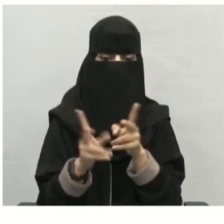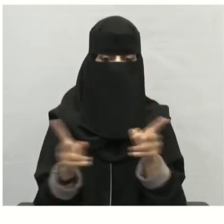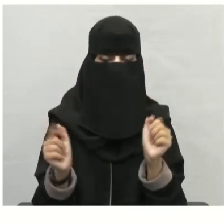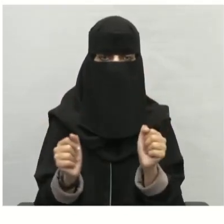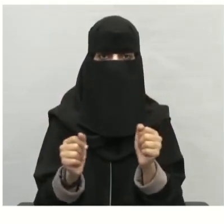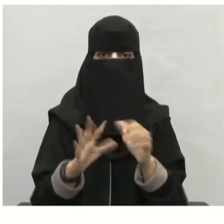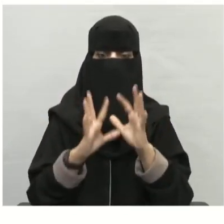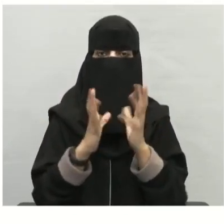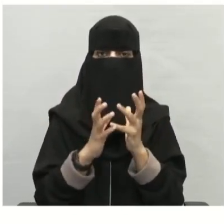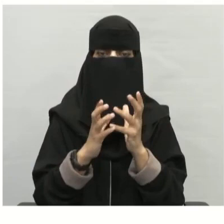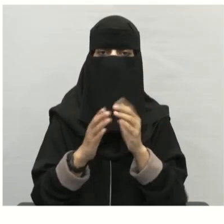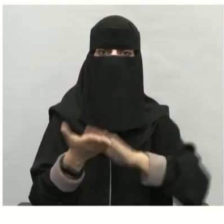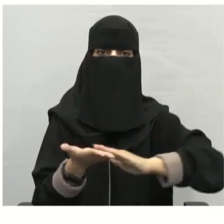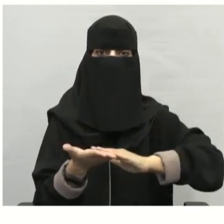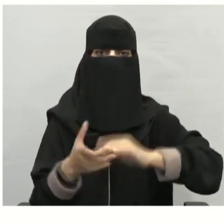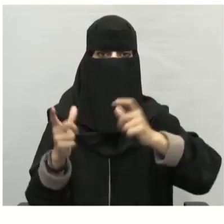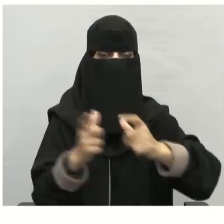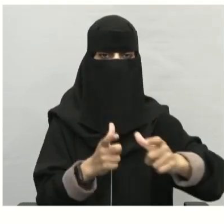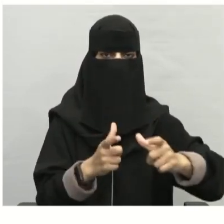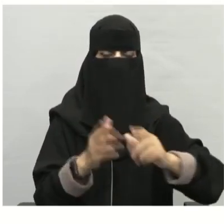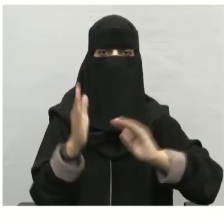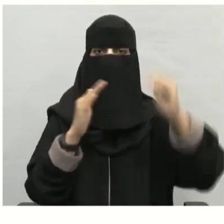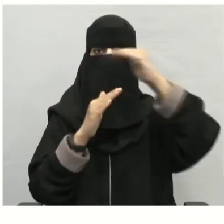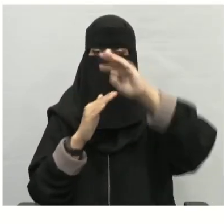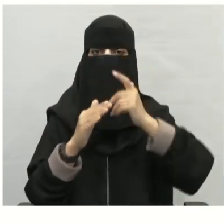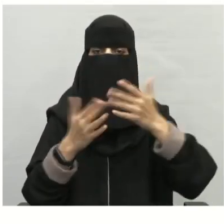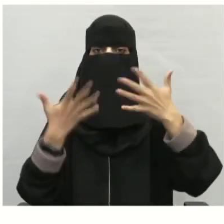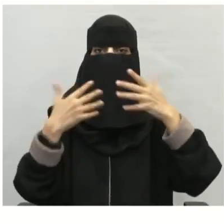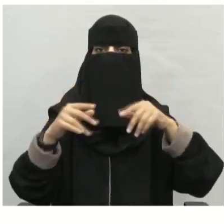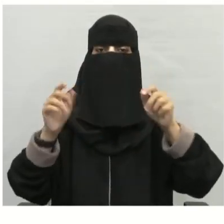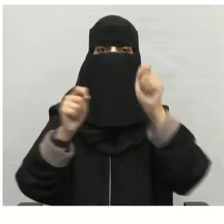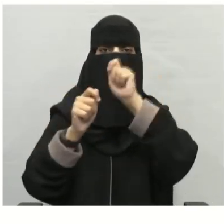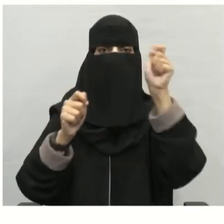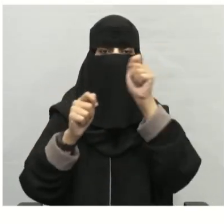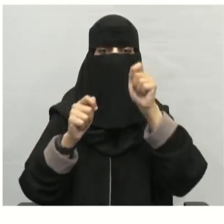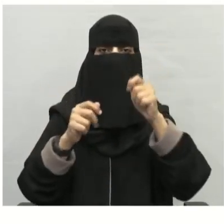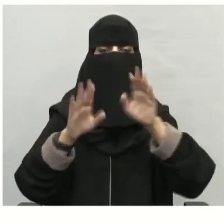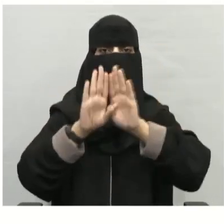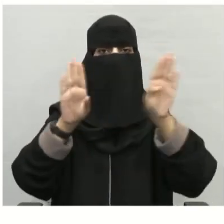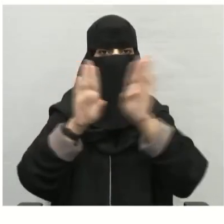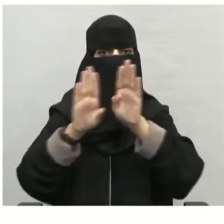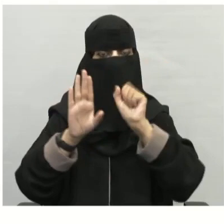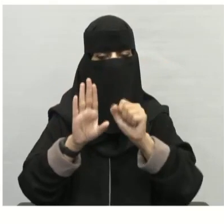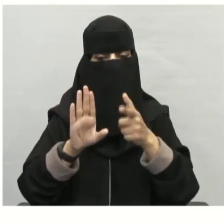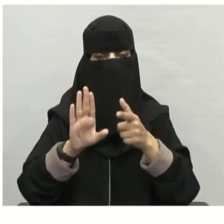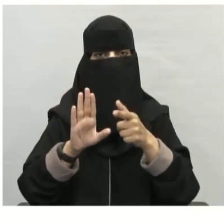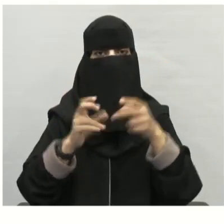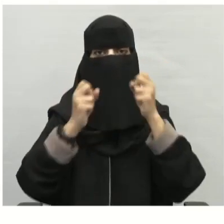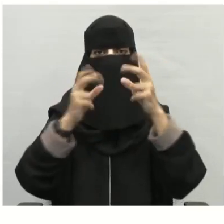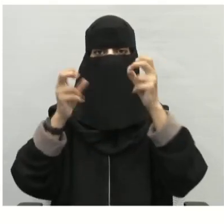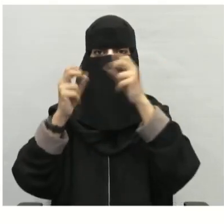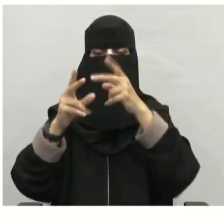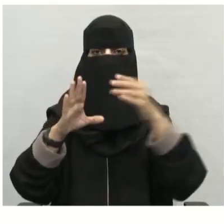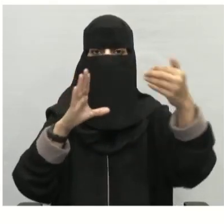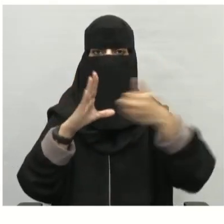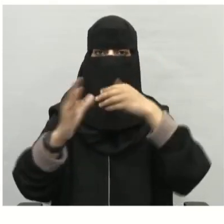احتاج تنظيف الارضيه الاسطح تهويه الغرف النوافذ ايضا بفتحها